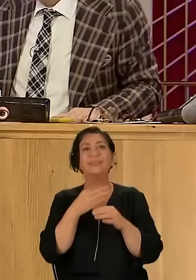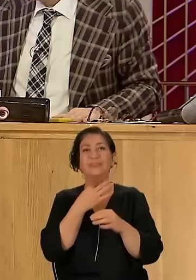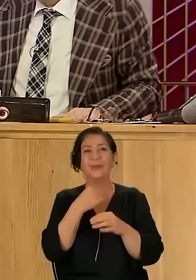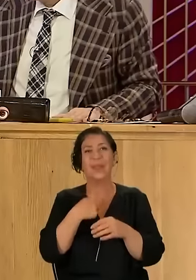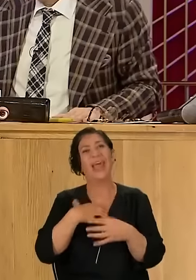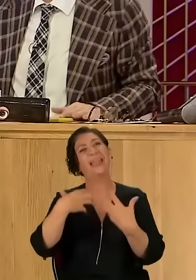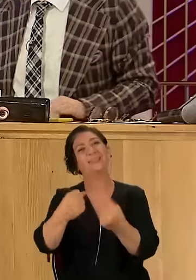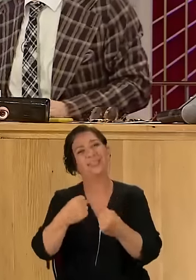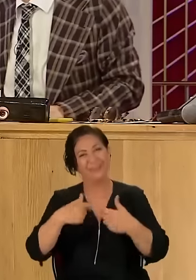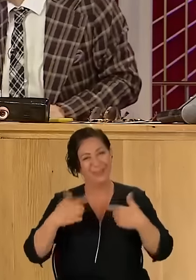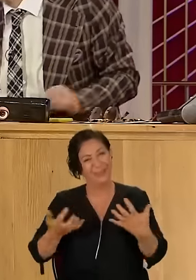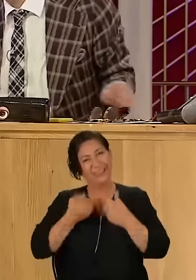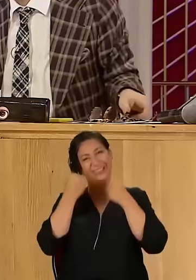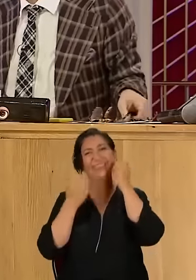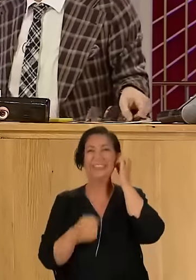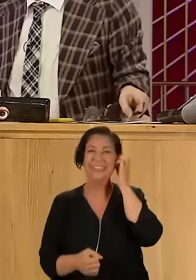siz alır mısınız kurtarın?